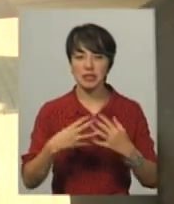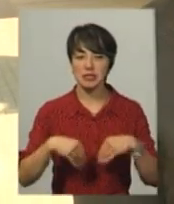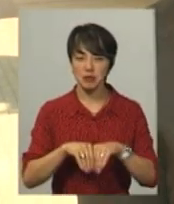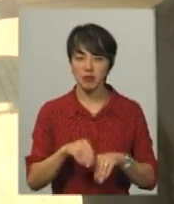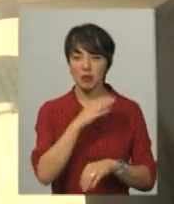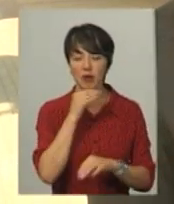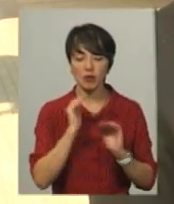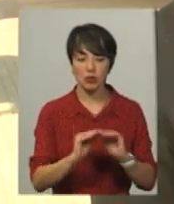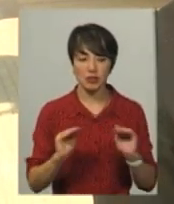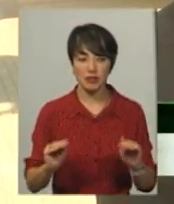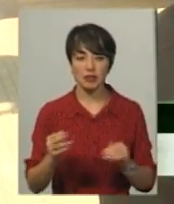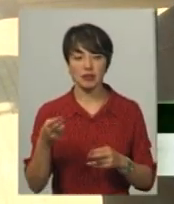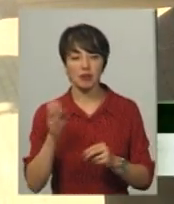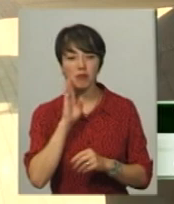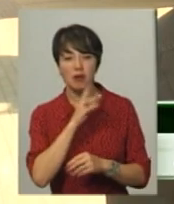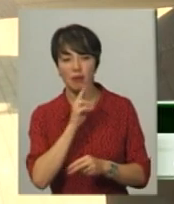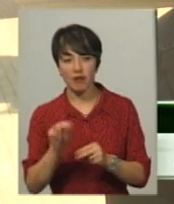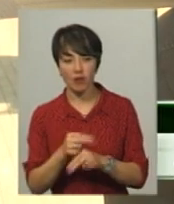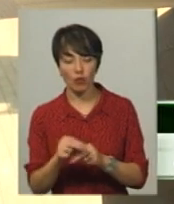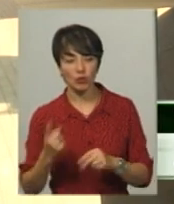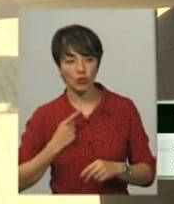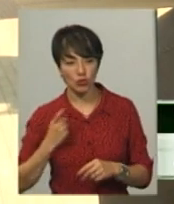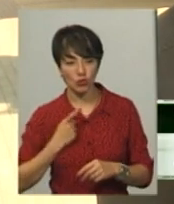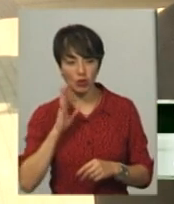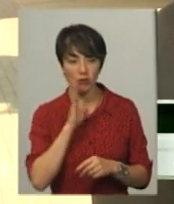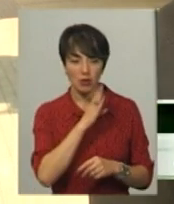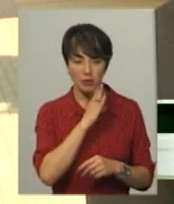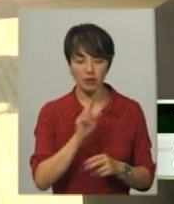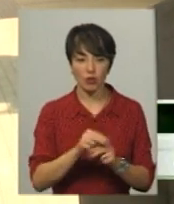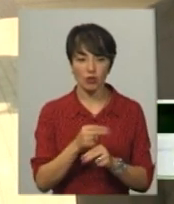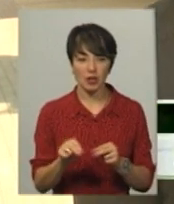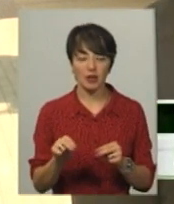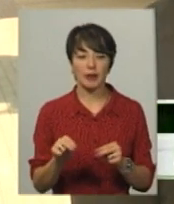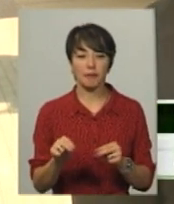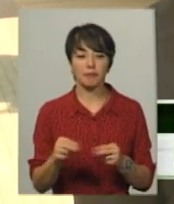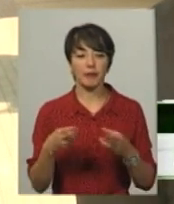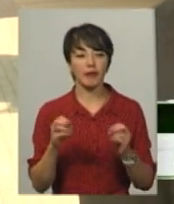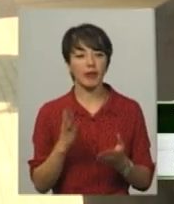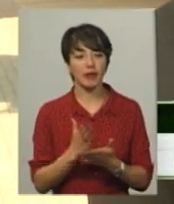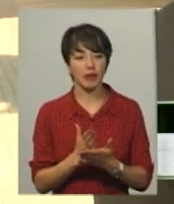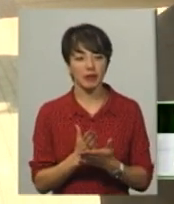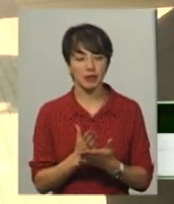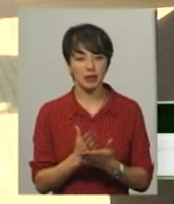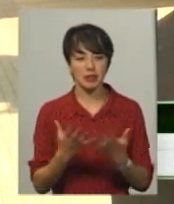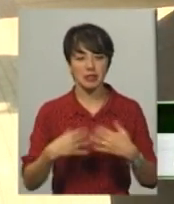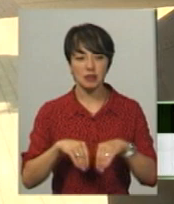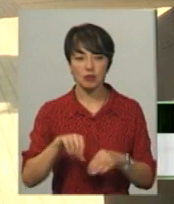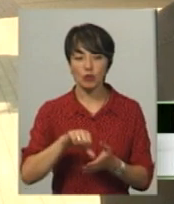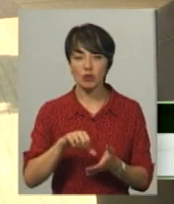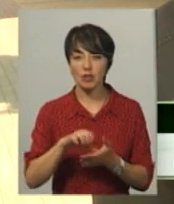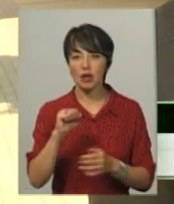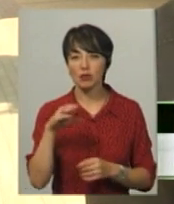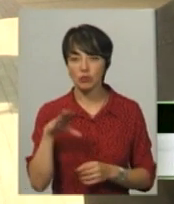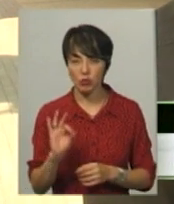і багатодітні, і там, де мама виховує одна, одинокі матері виховують діток, де є сім'ї учасників